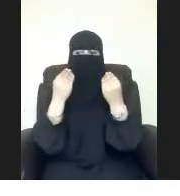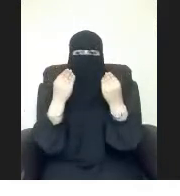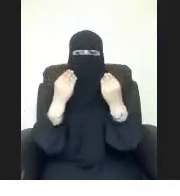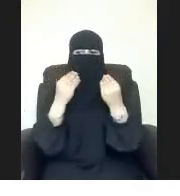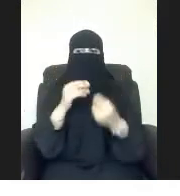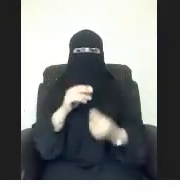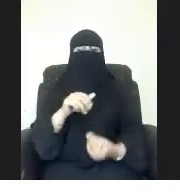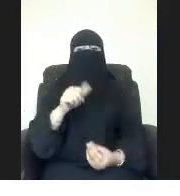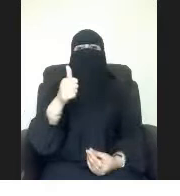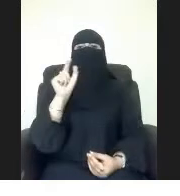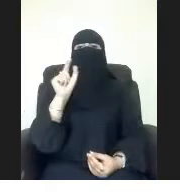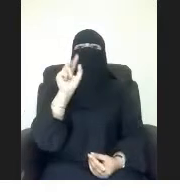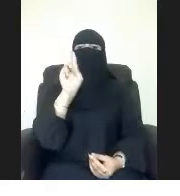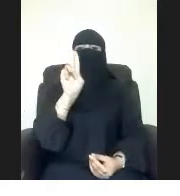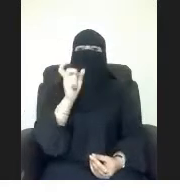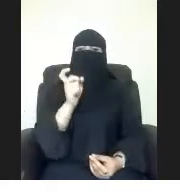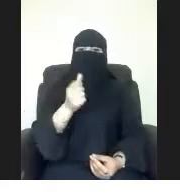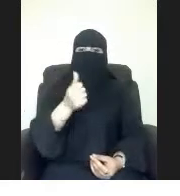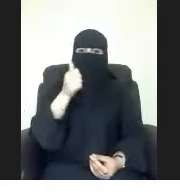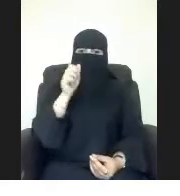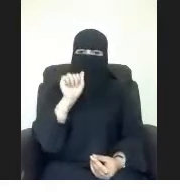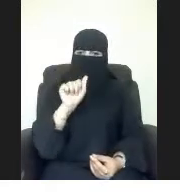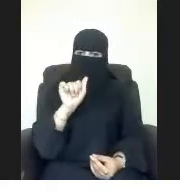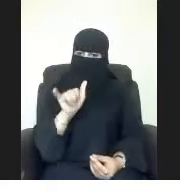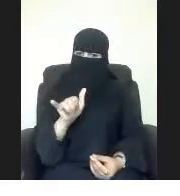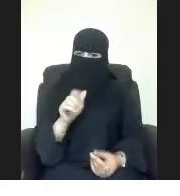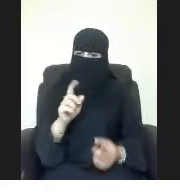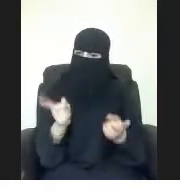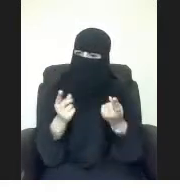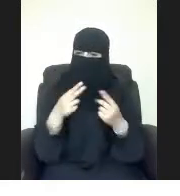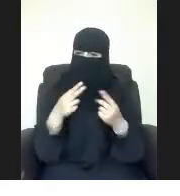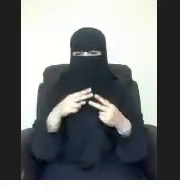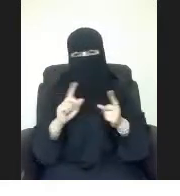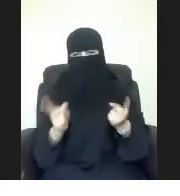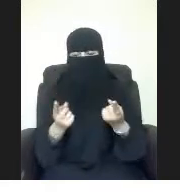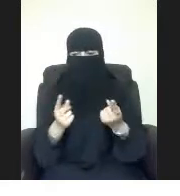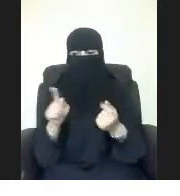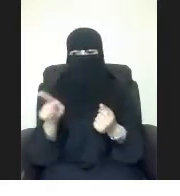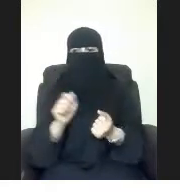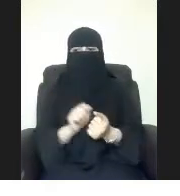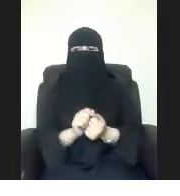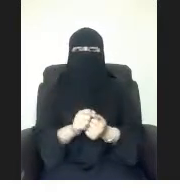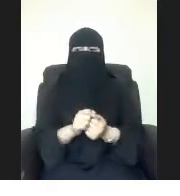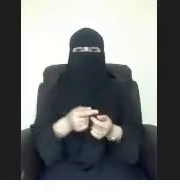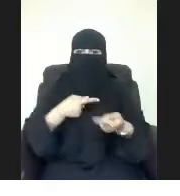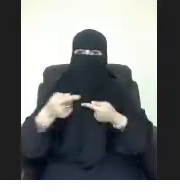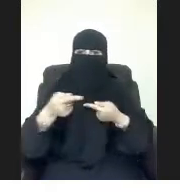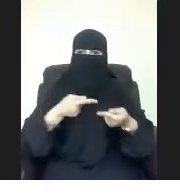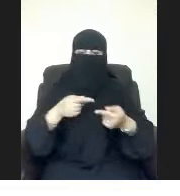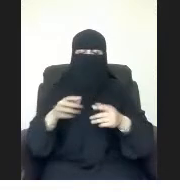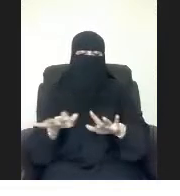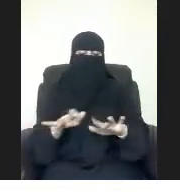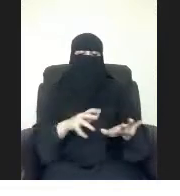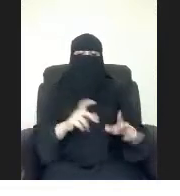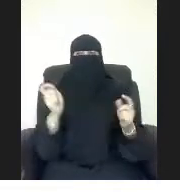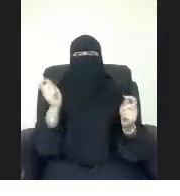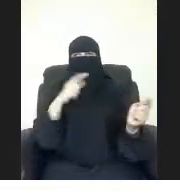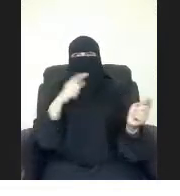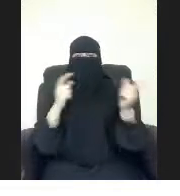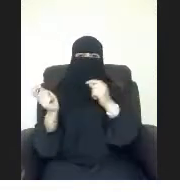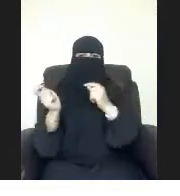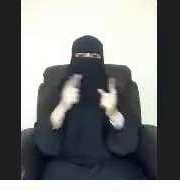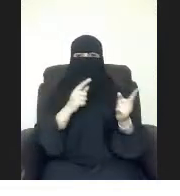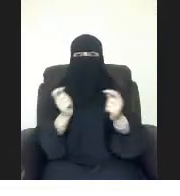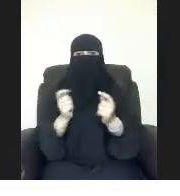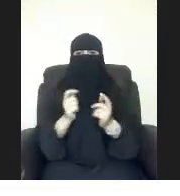بعضهم زمانا ومكانا أو مكانا، ويتفاعلون عبر حواسيب متصلة من خلال الإنترنت. التعلم الافتراضي هو